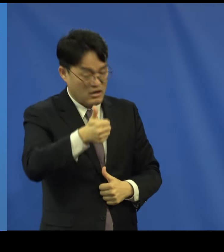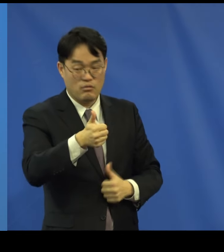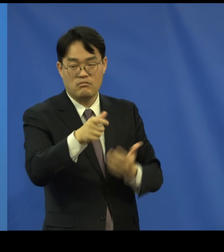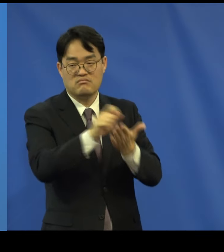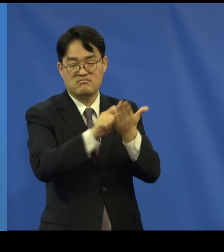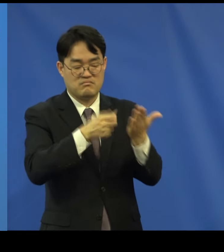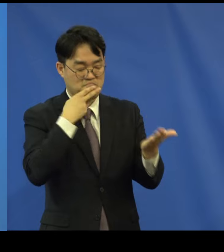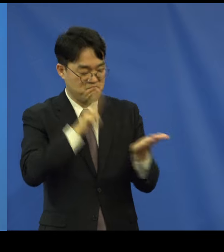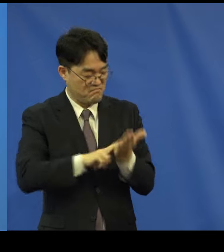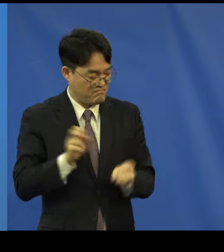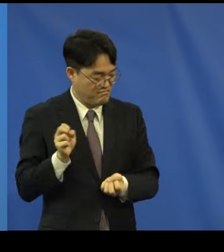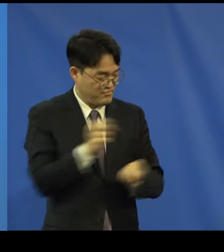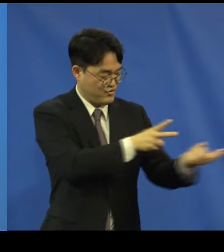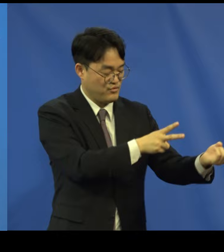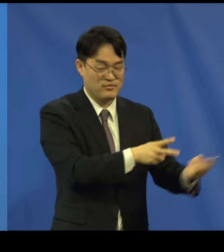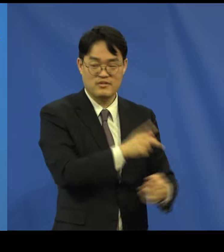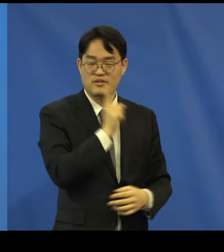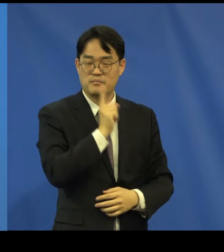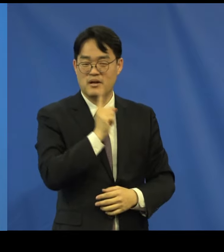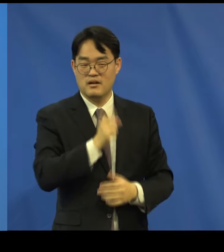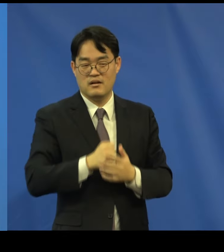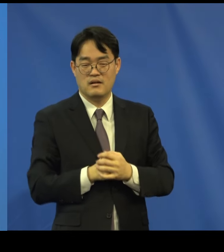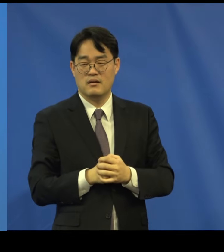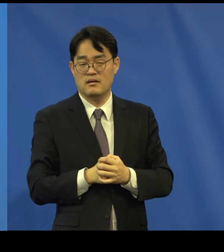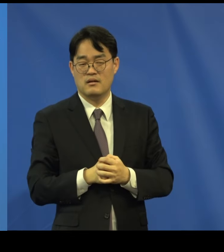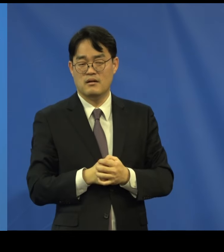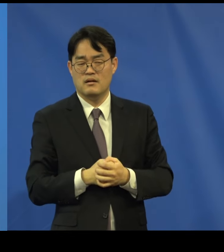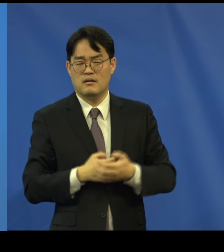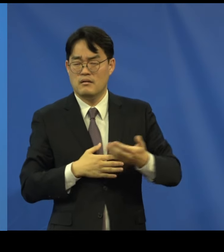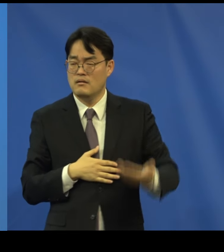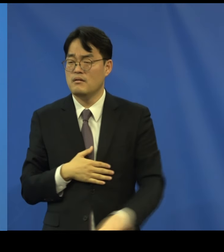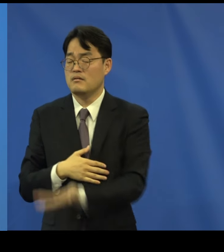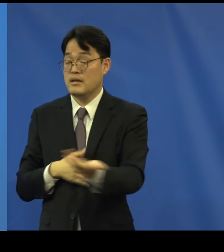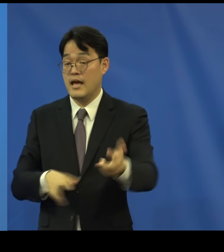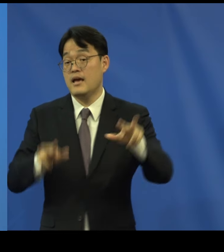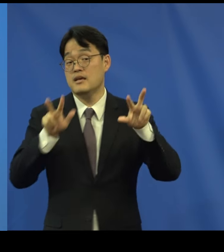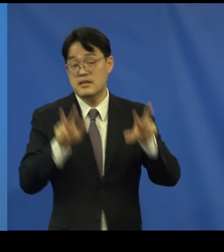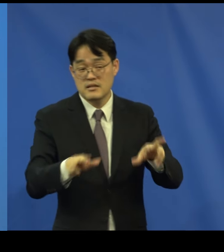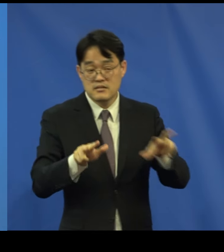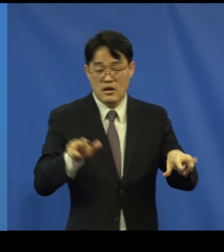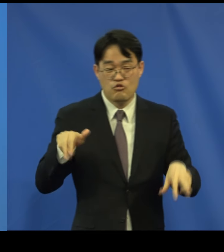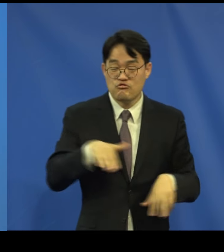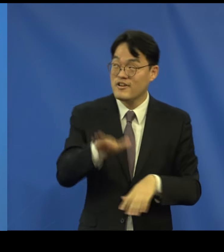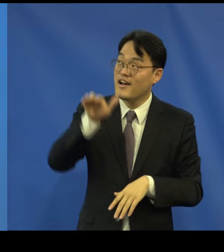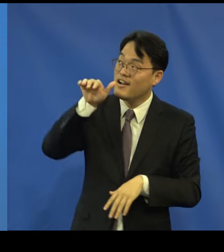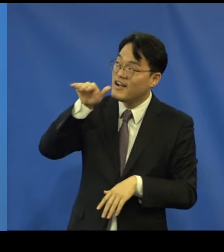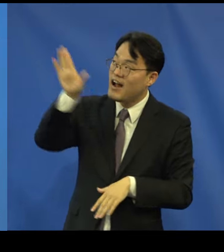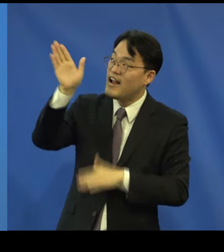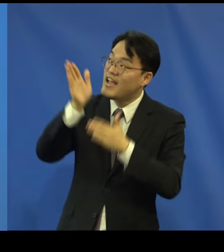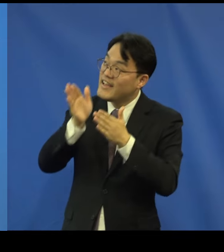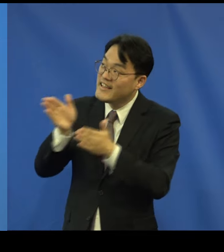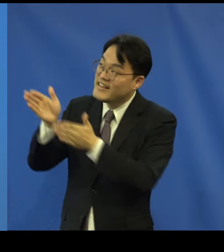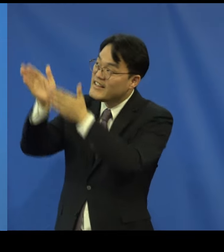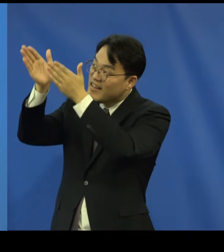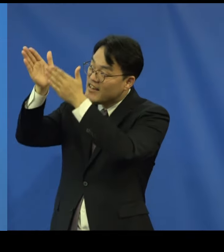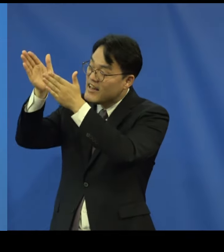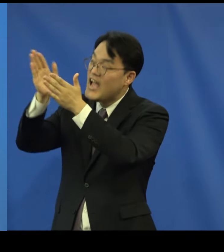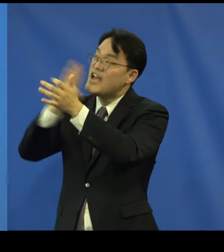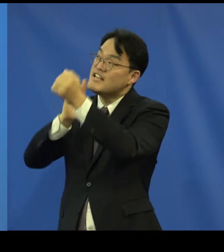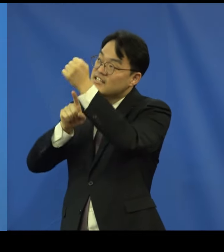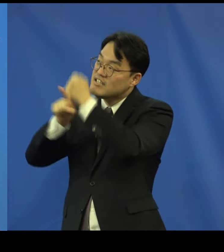위해 먼저 예비하러 가셨어요. 이제 우리에게 가는 길이 열렸어. 그 가는 길은 곧 예수 그리스도, 그분이 길이요